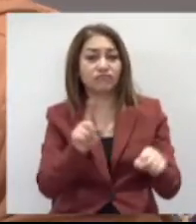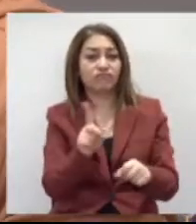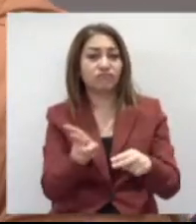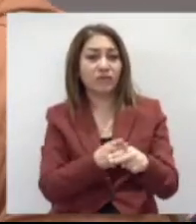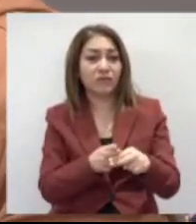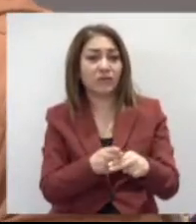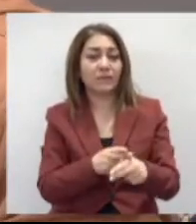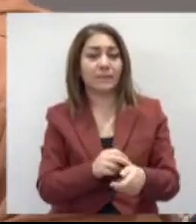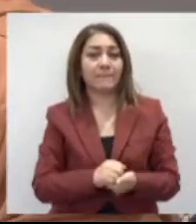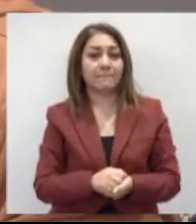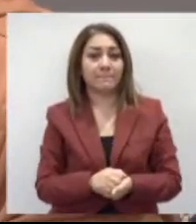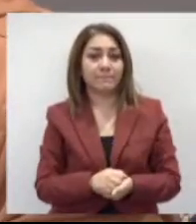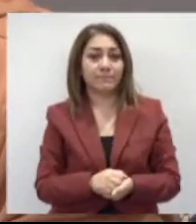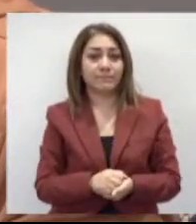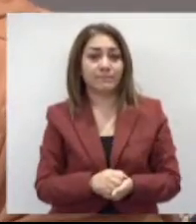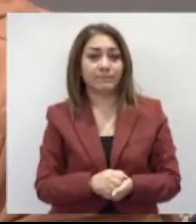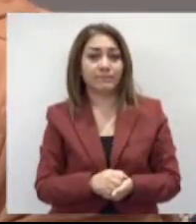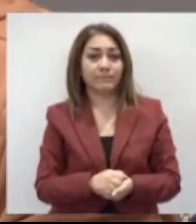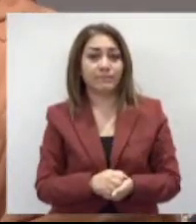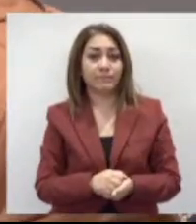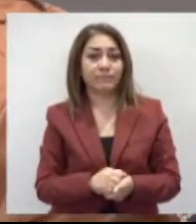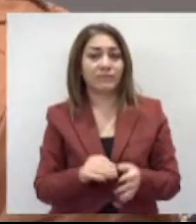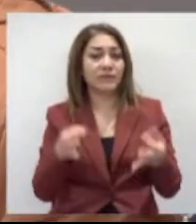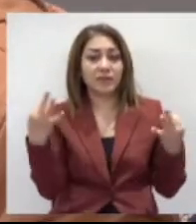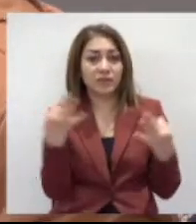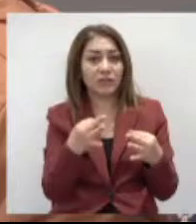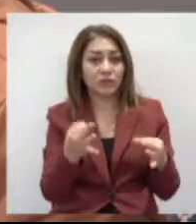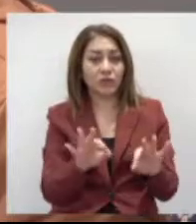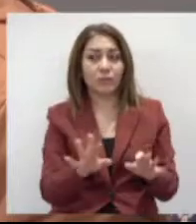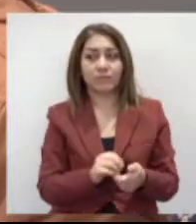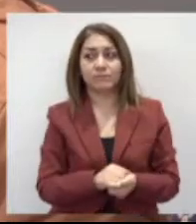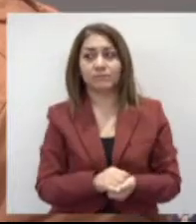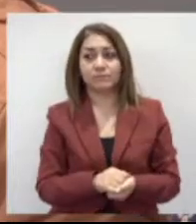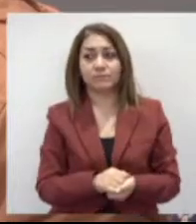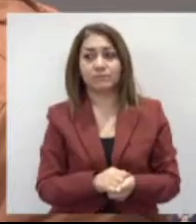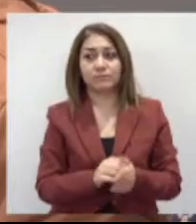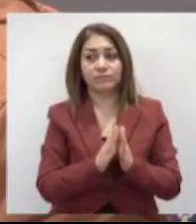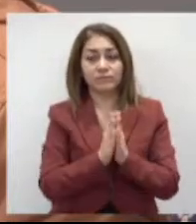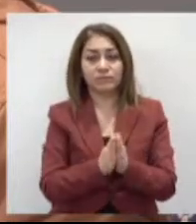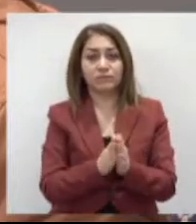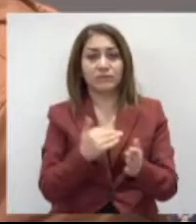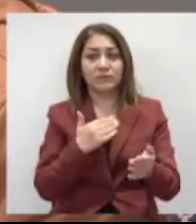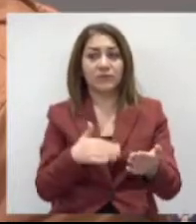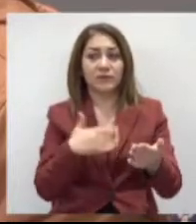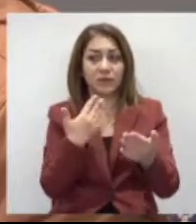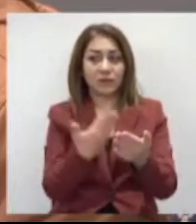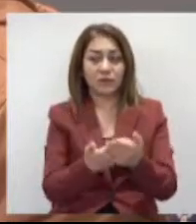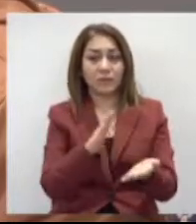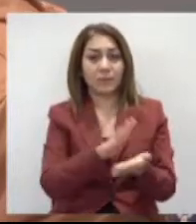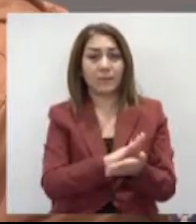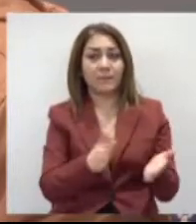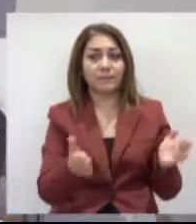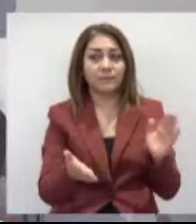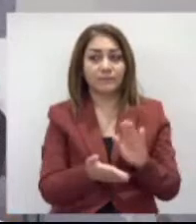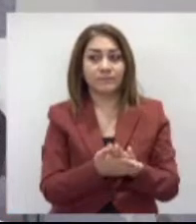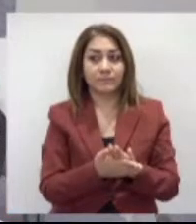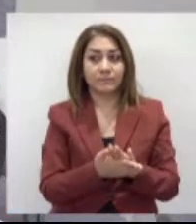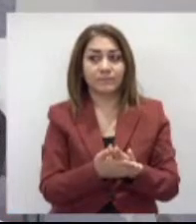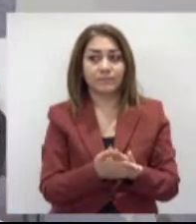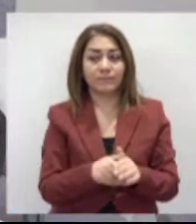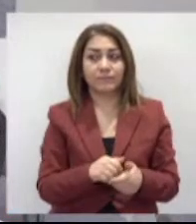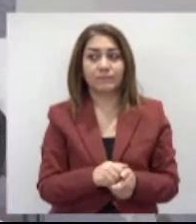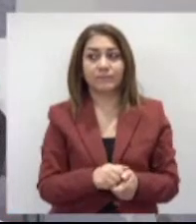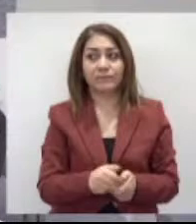ուրեմն դիմադրող այդպիսի մի մոտեցումներ ունենալ։ Կներեք պարոն Սակունց, ես առաջարկում եմ պայմանավորվենք նման